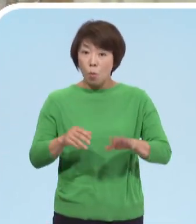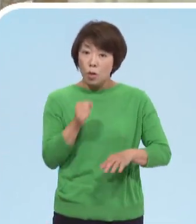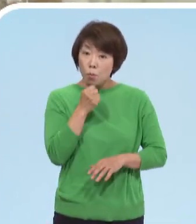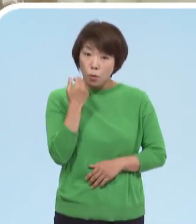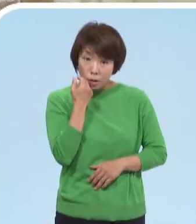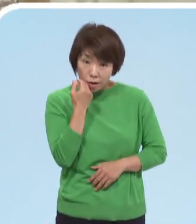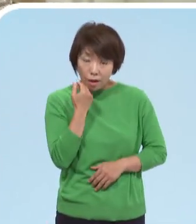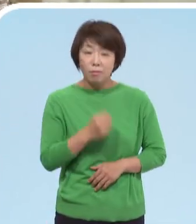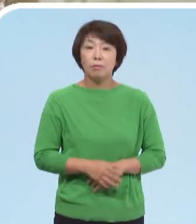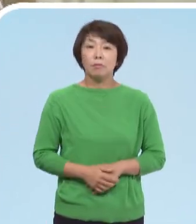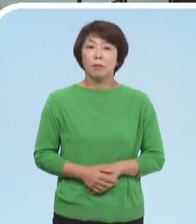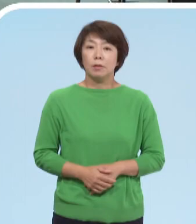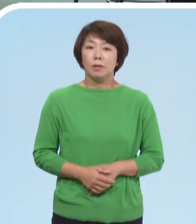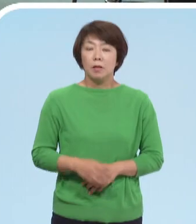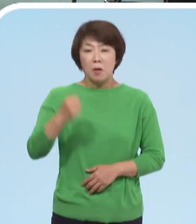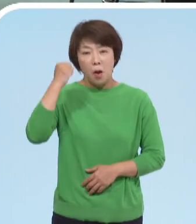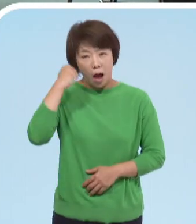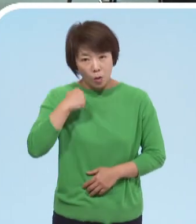ターは、